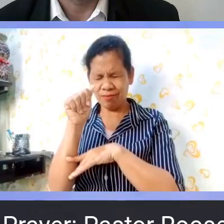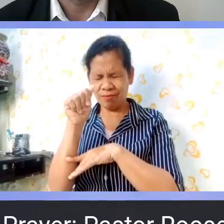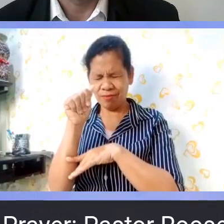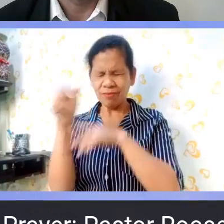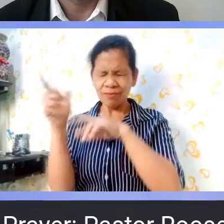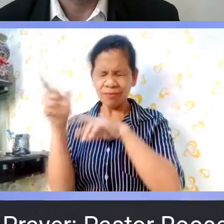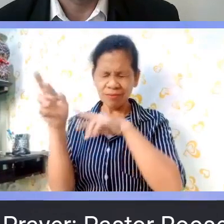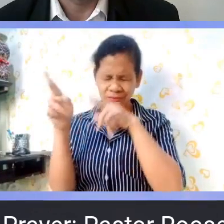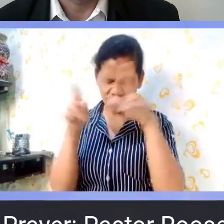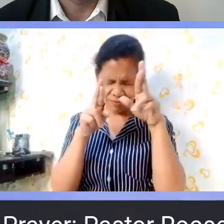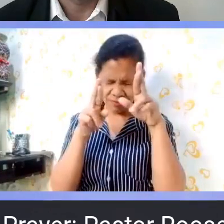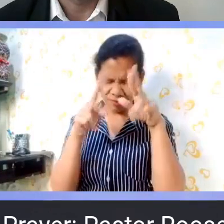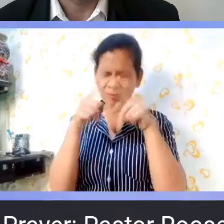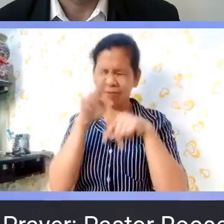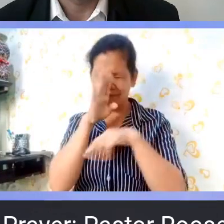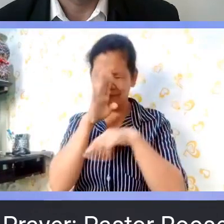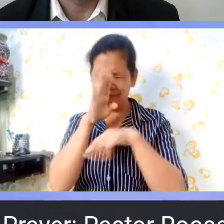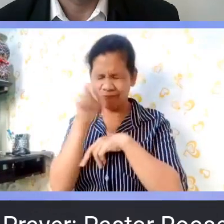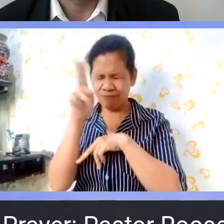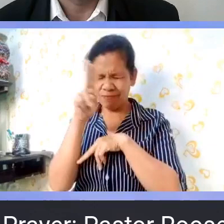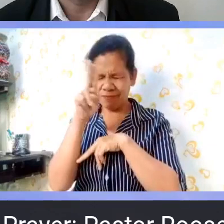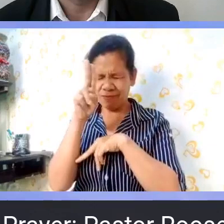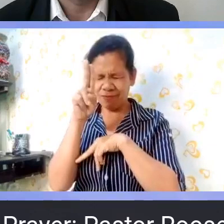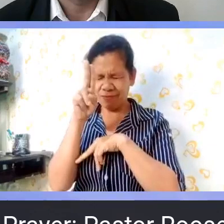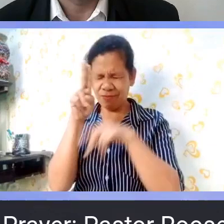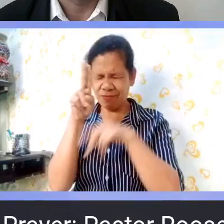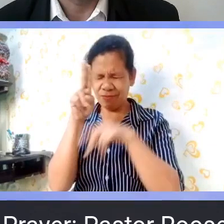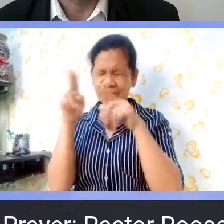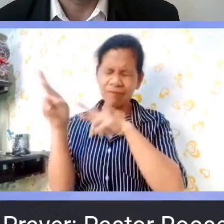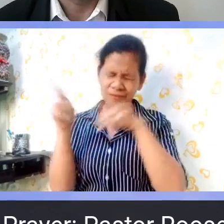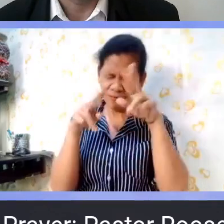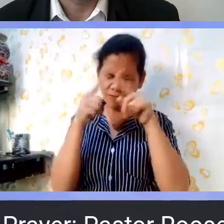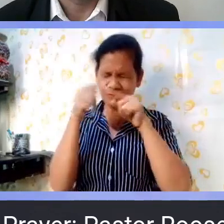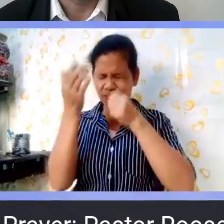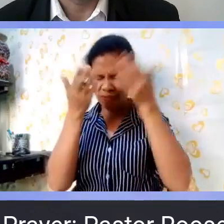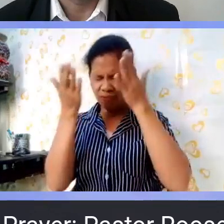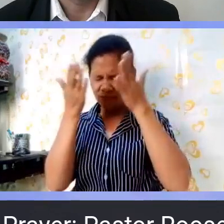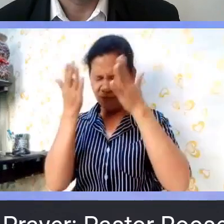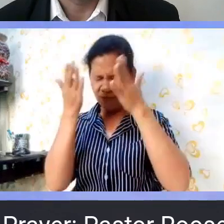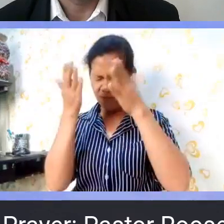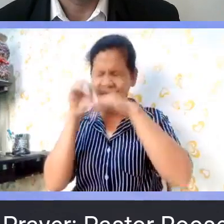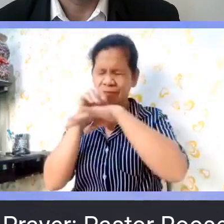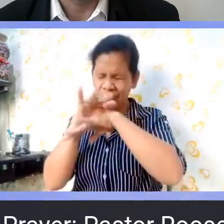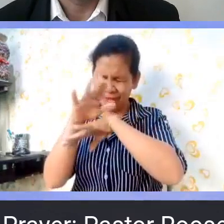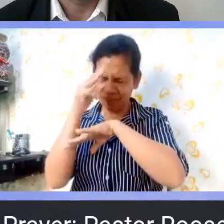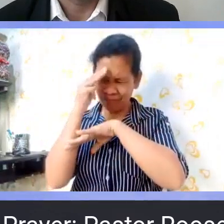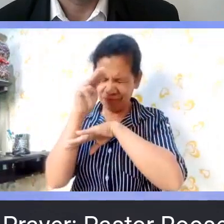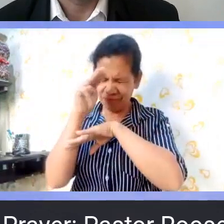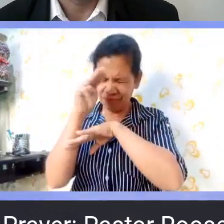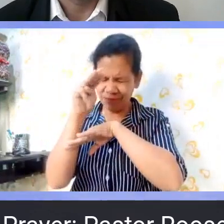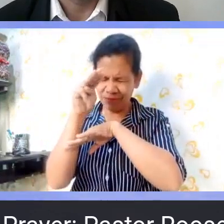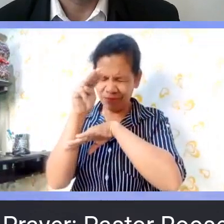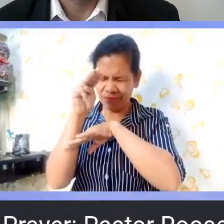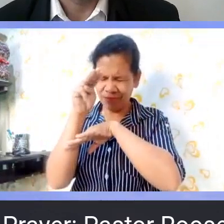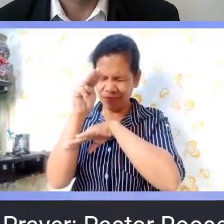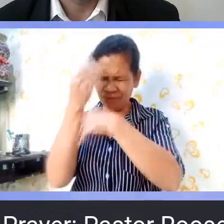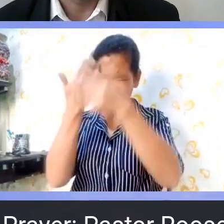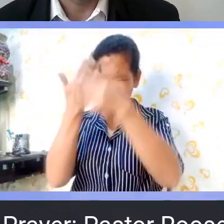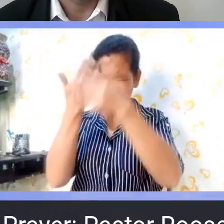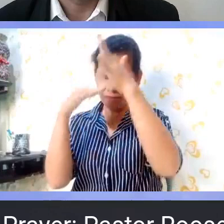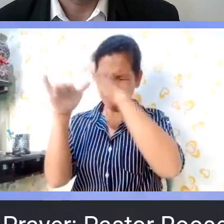nakahandang paggamit sa inyo, Panginoong Diyos. Inyo pong ipadaloy muli sa kanya ang makalangit na mga